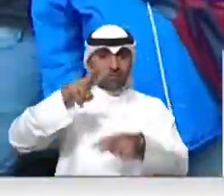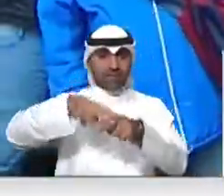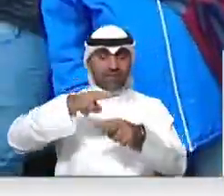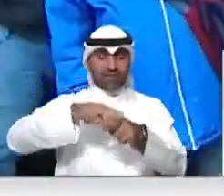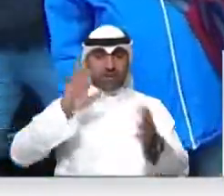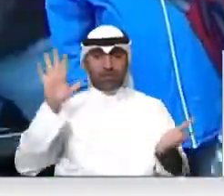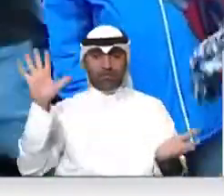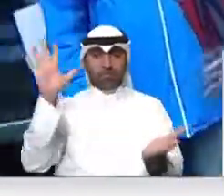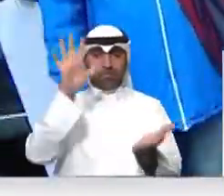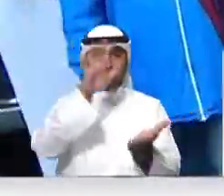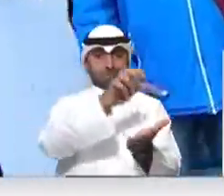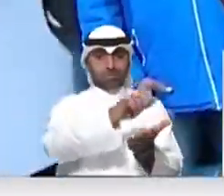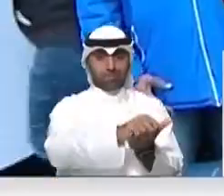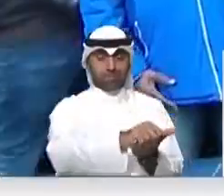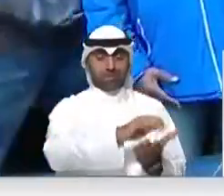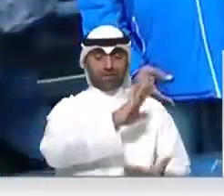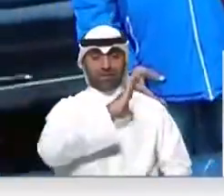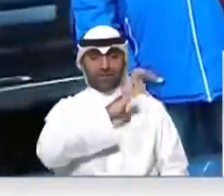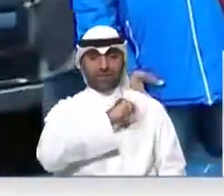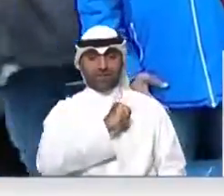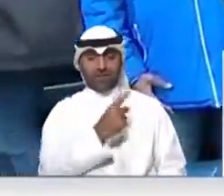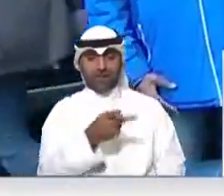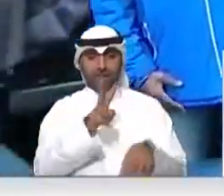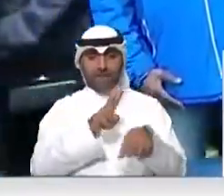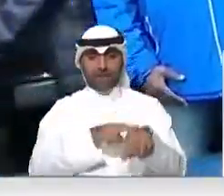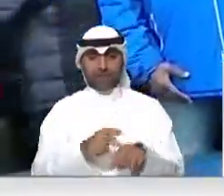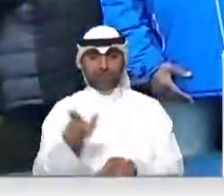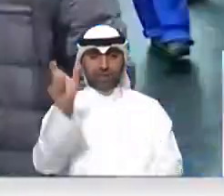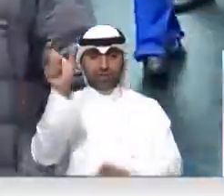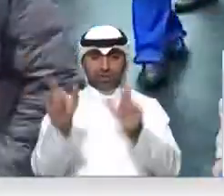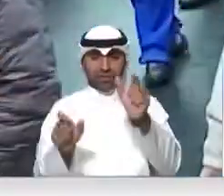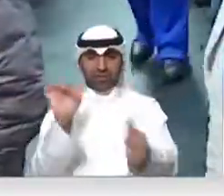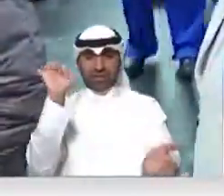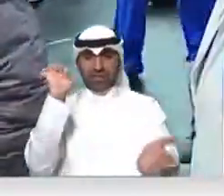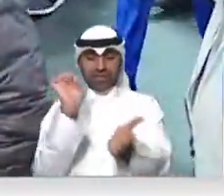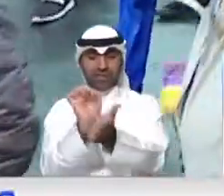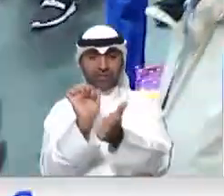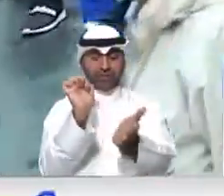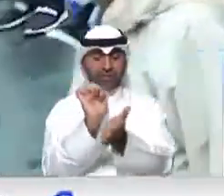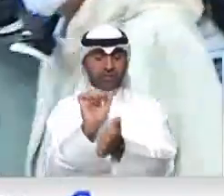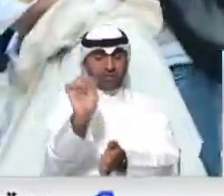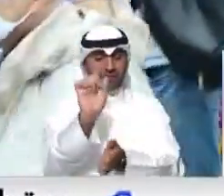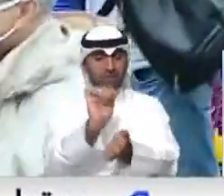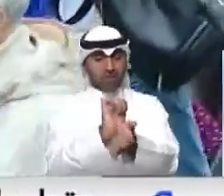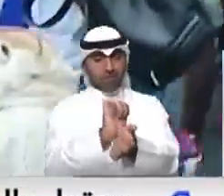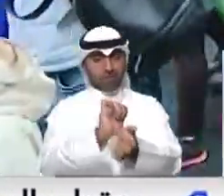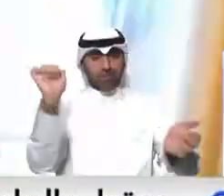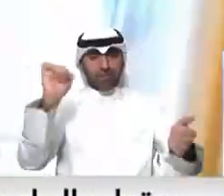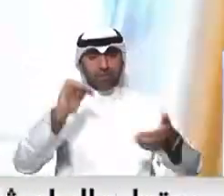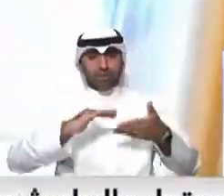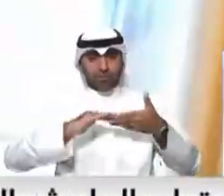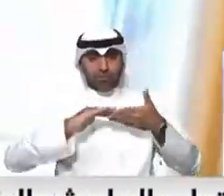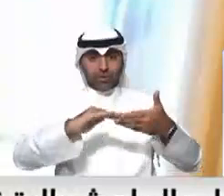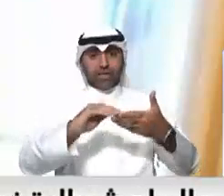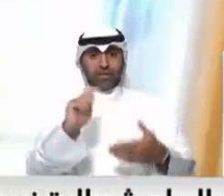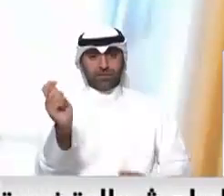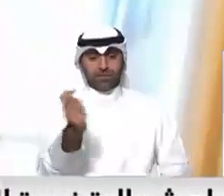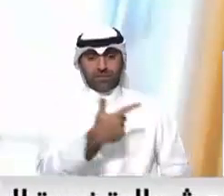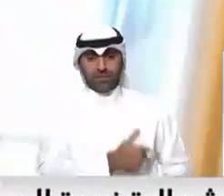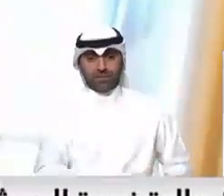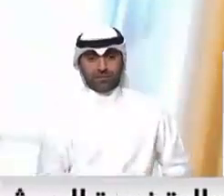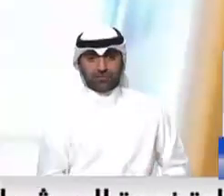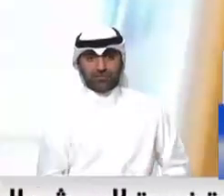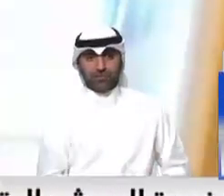بتحرير فلسطين وإطلاق سراح الأسرى من معتقلات الاحتلال وإنهاء الدعم الأمريكي لإسرائيل.